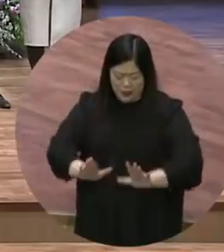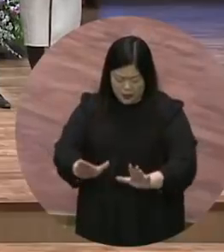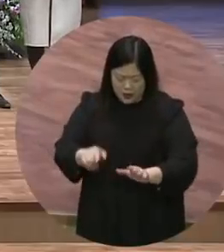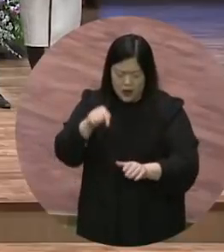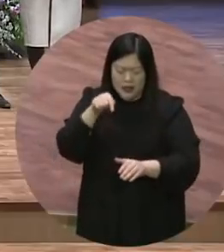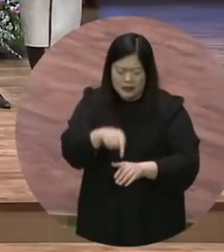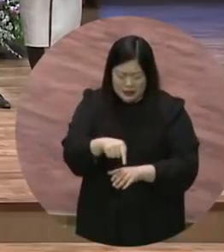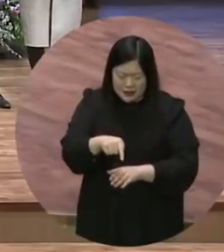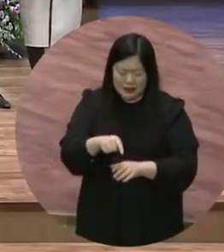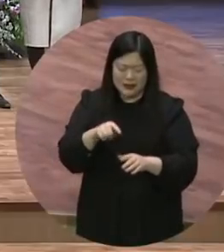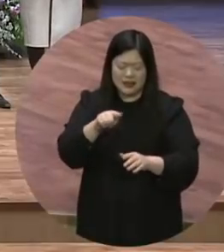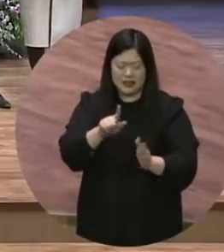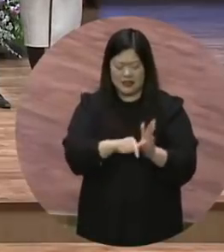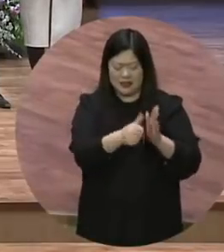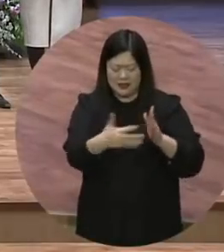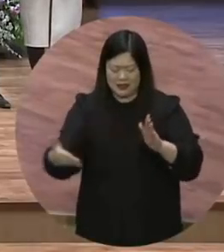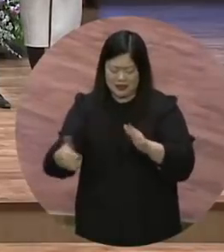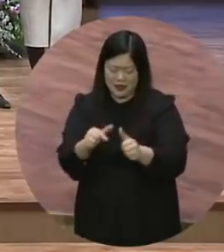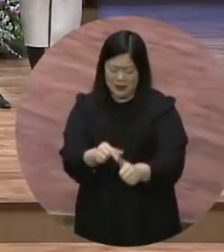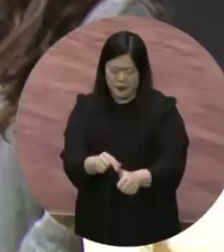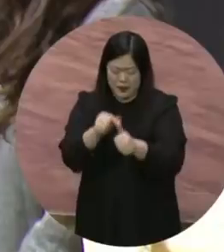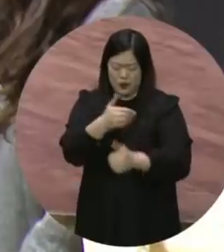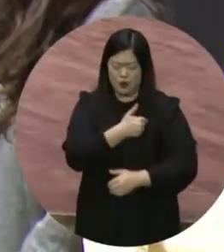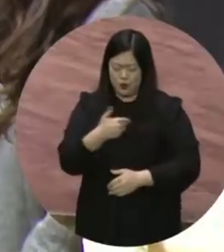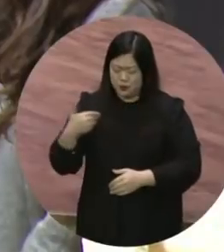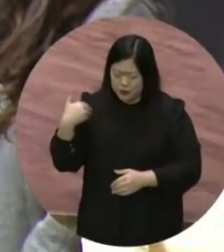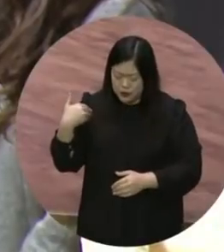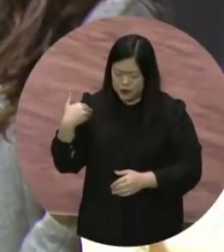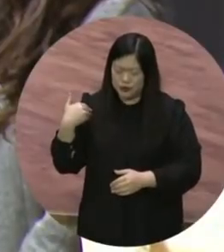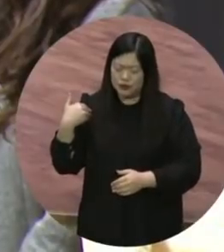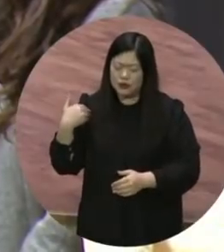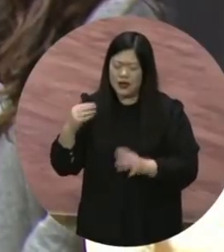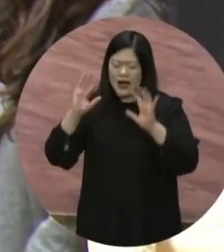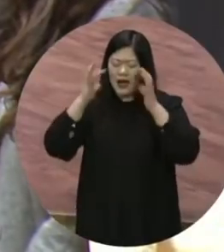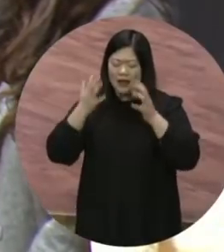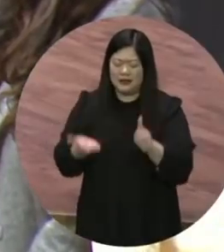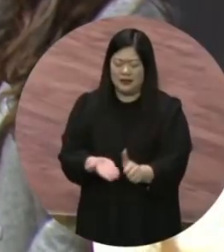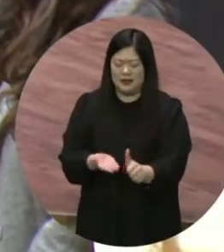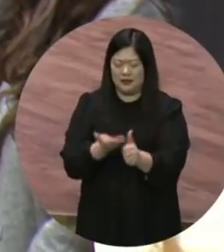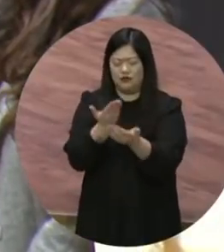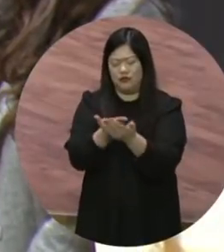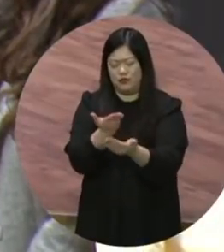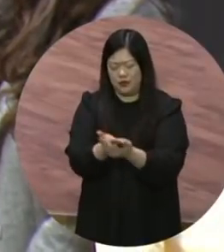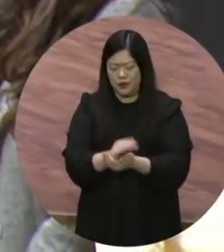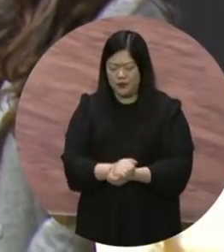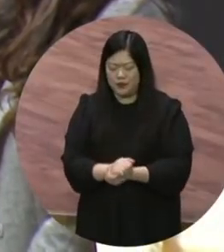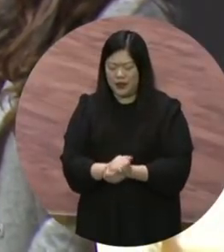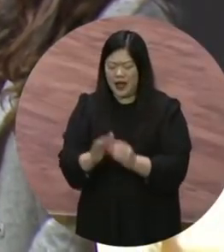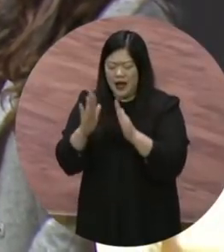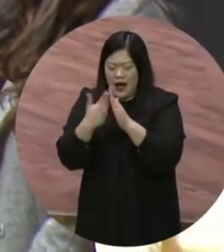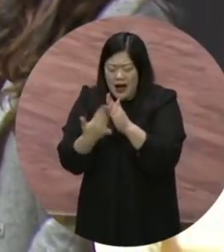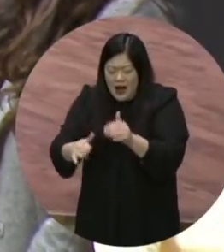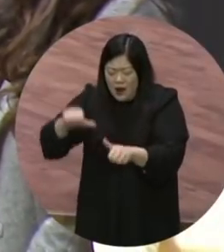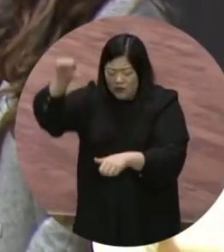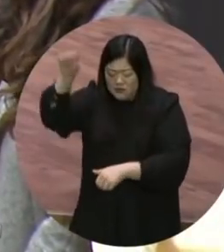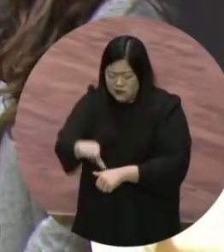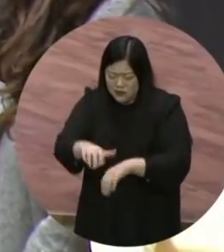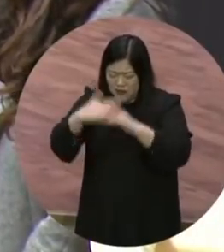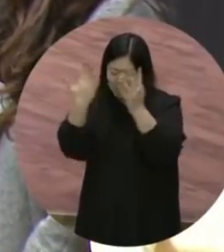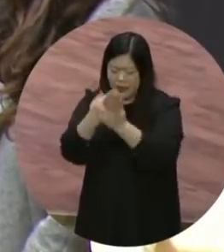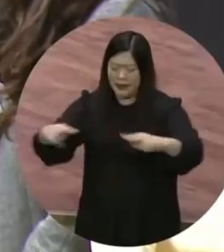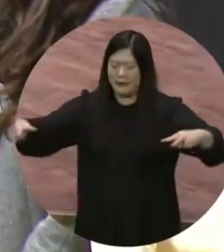있는, 한 시대 살릴 수 있는 귀한 아들로 하나님 양육하여 주옵소서. 가문의 저주가 끝나게 하여